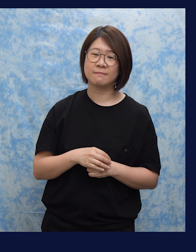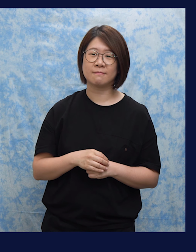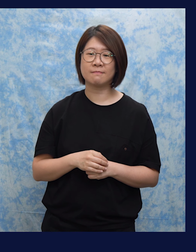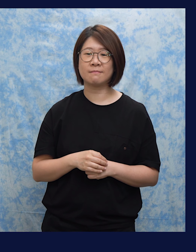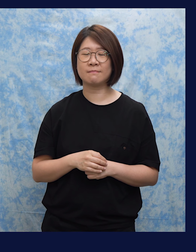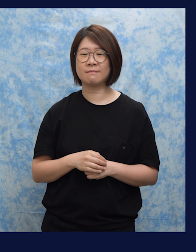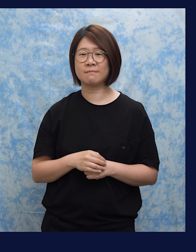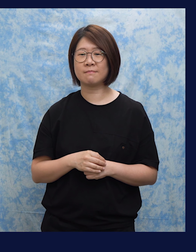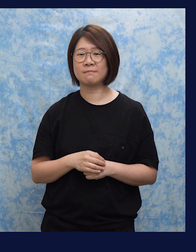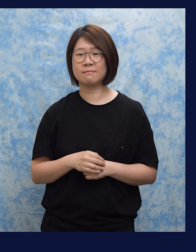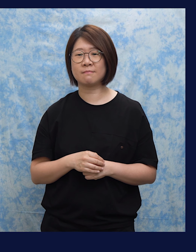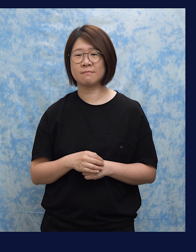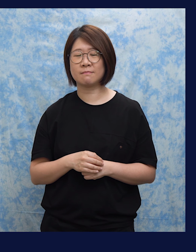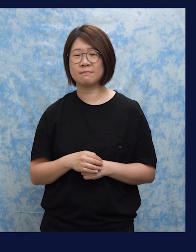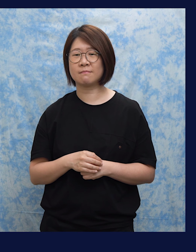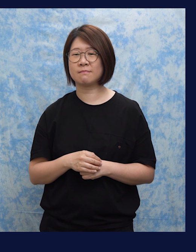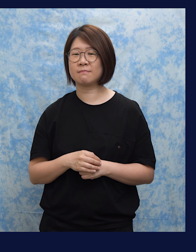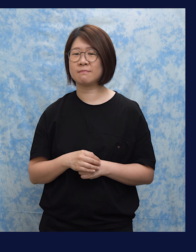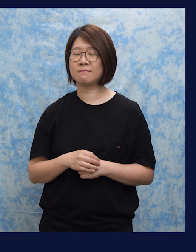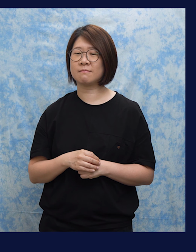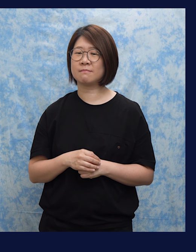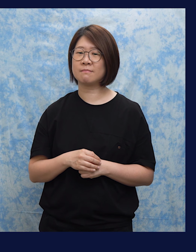zu seiner